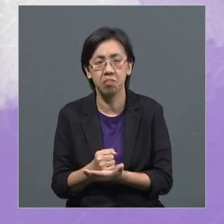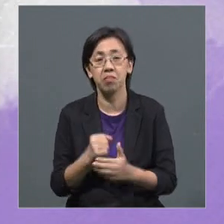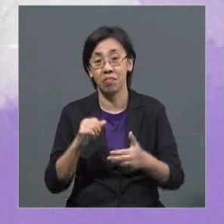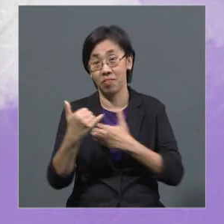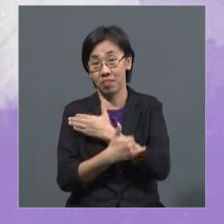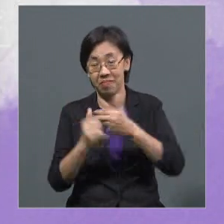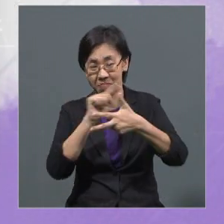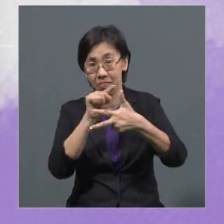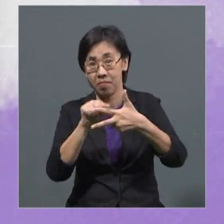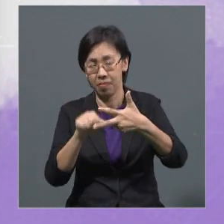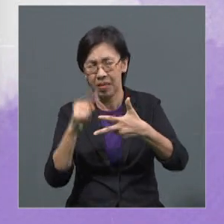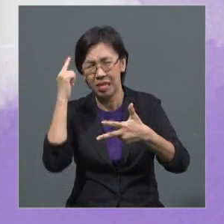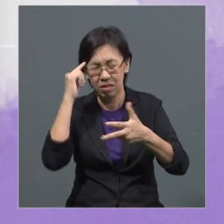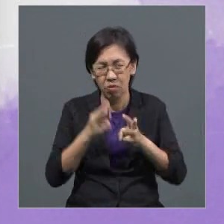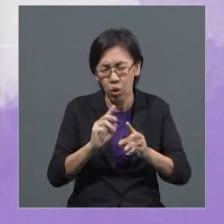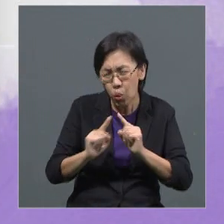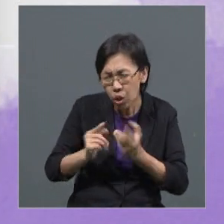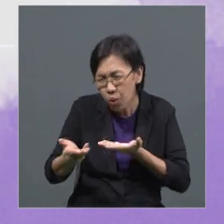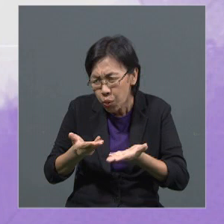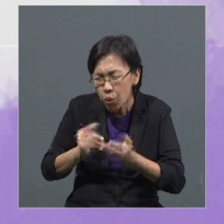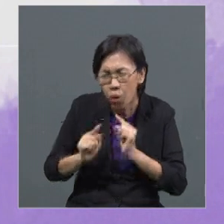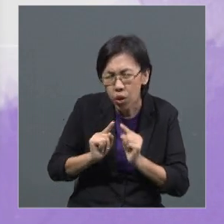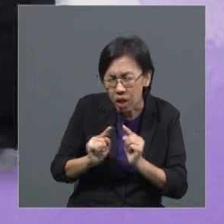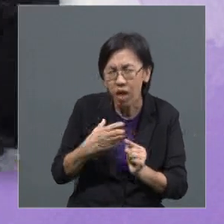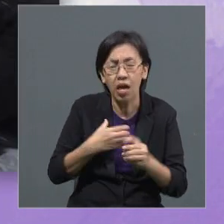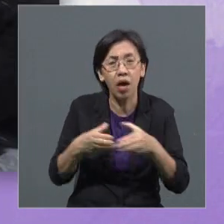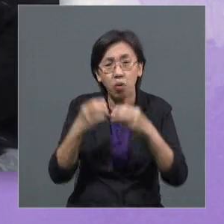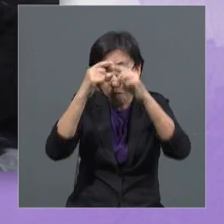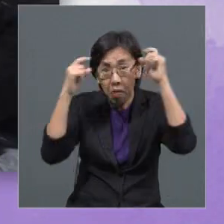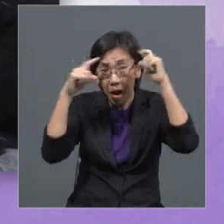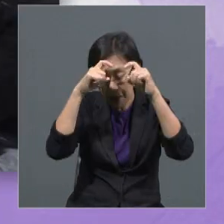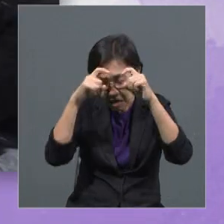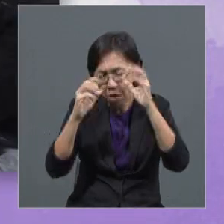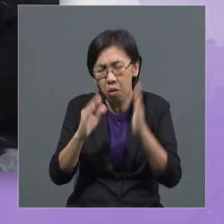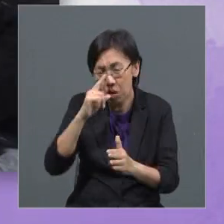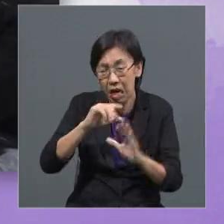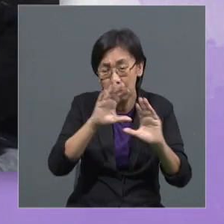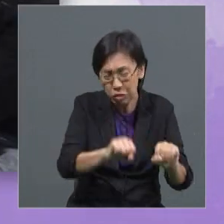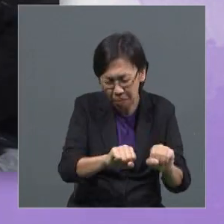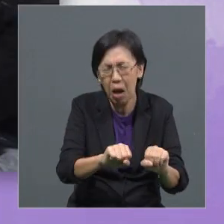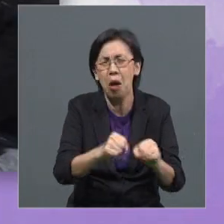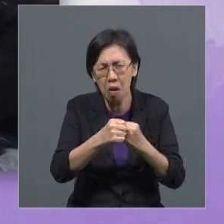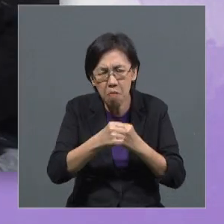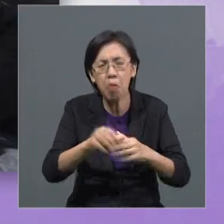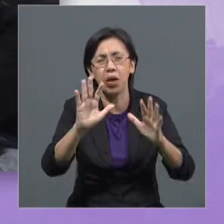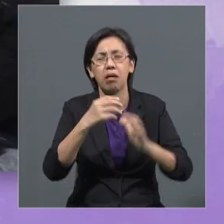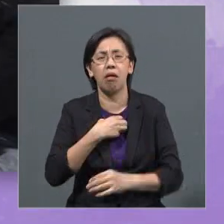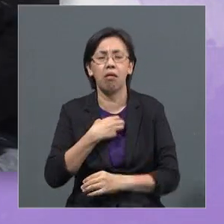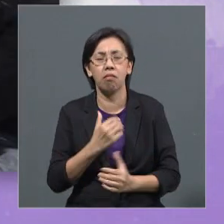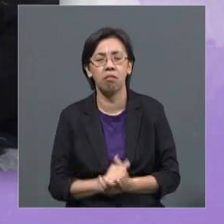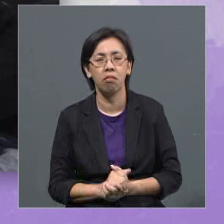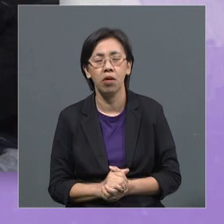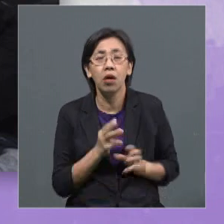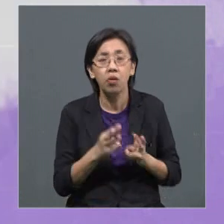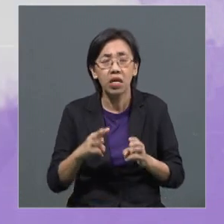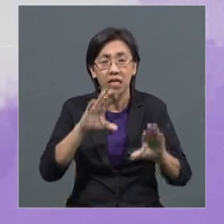ครับว่ายังคงหาทางช่วยเจรจาอยู่เพื่อให้กลุ่มฮามาสปล่อยตัวคนไทยออกมาให้หมดแต่อย่างไรก็ตามเนี่ยกันการจะเกิด